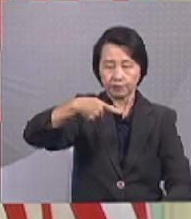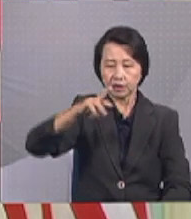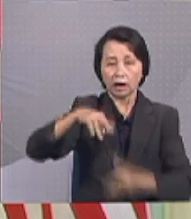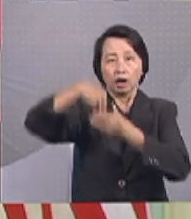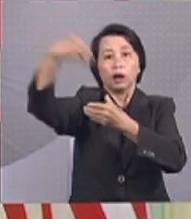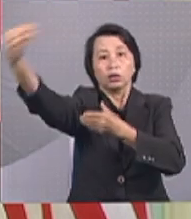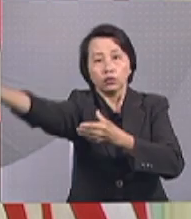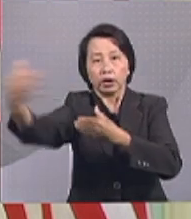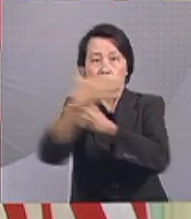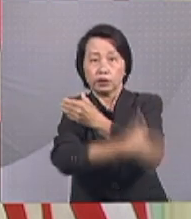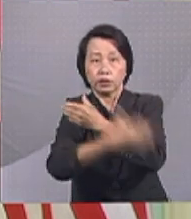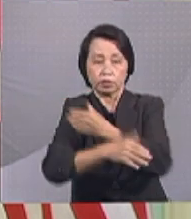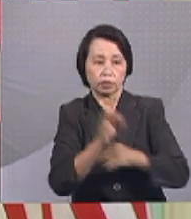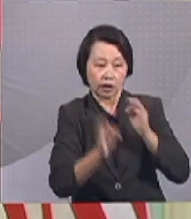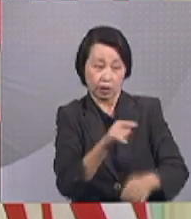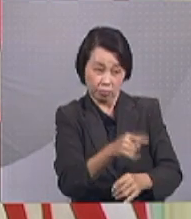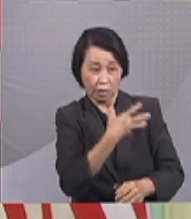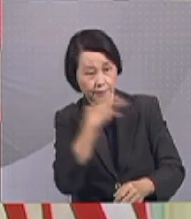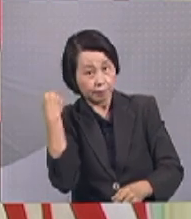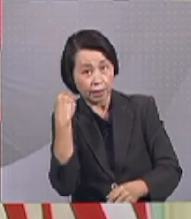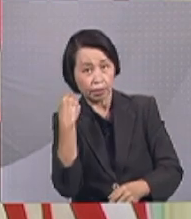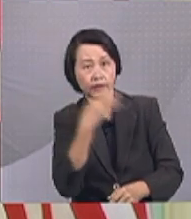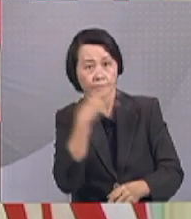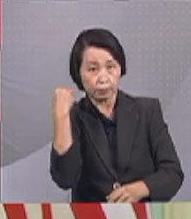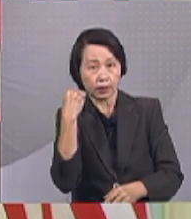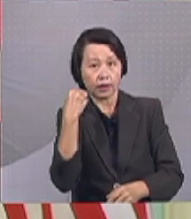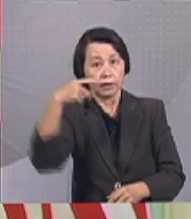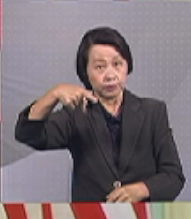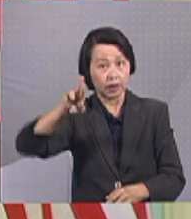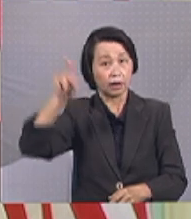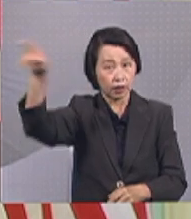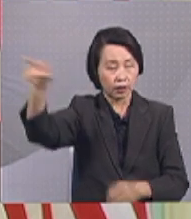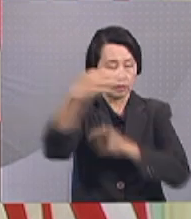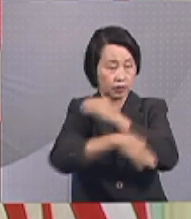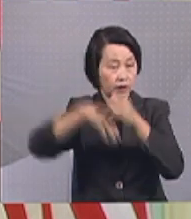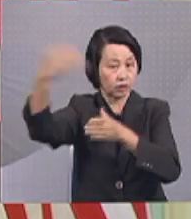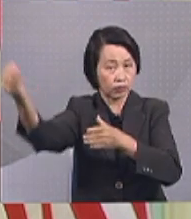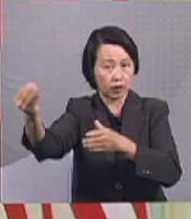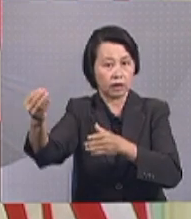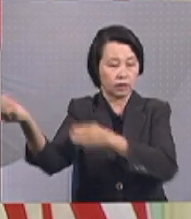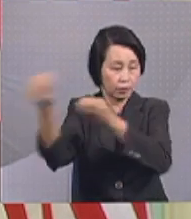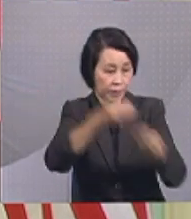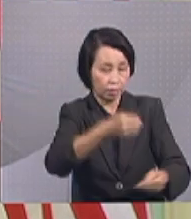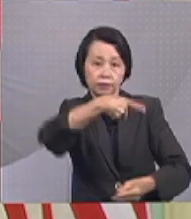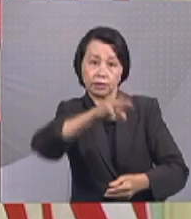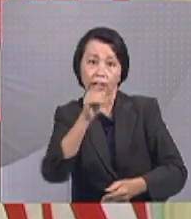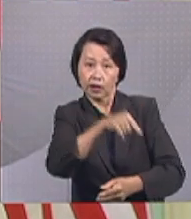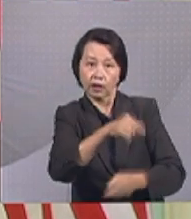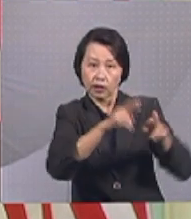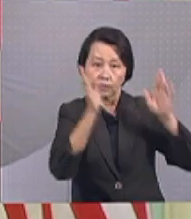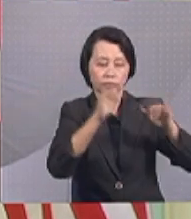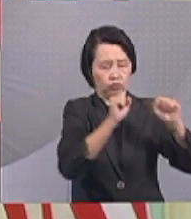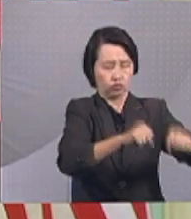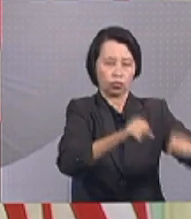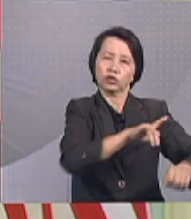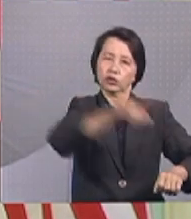negara, jika mereka mahu pulang ke negara yang memberikan PR kepada mereka, kita